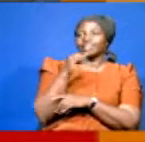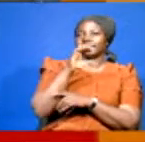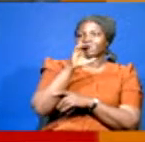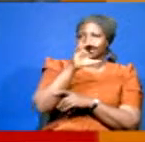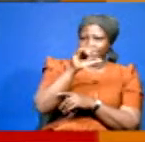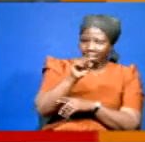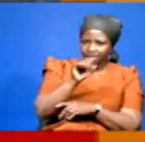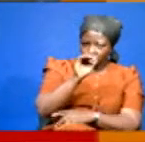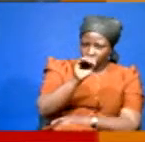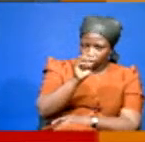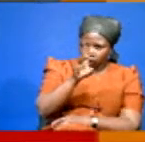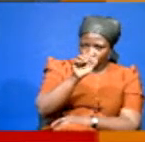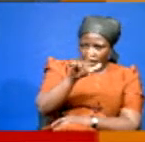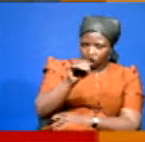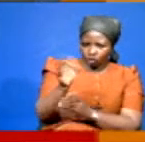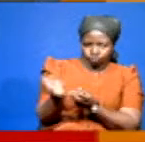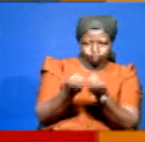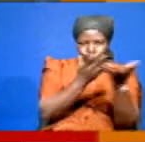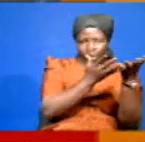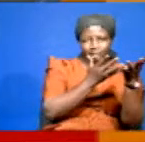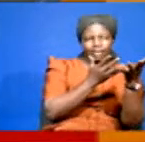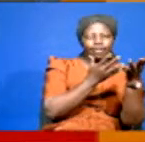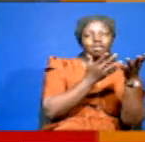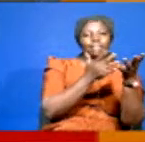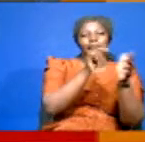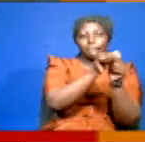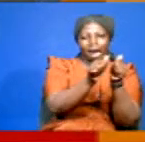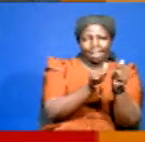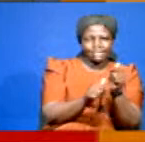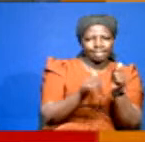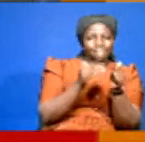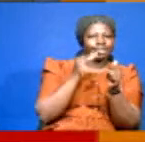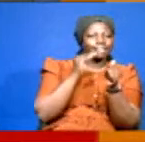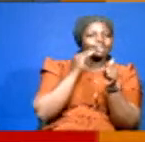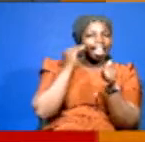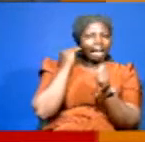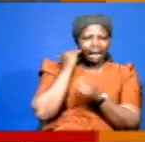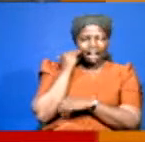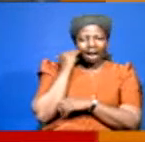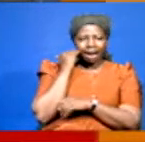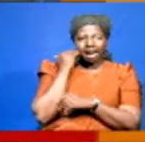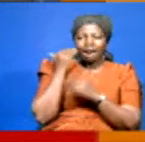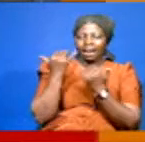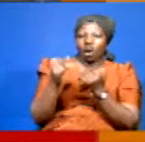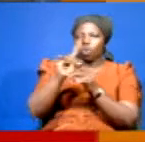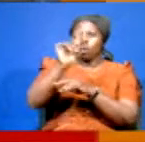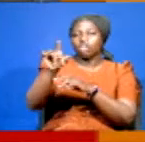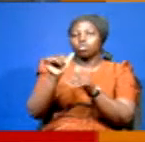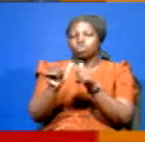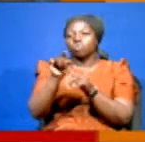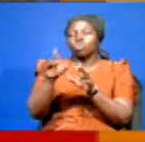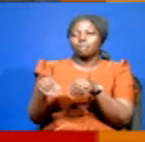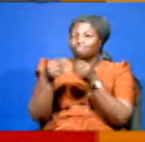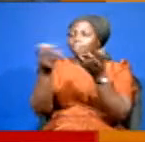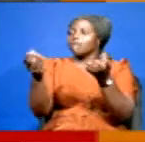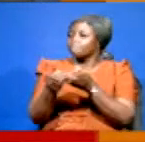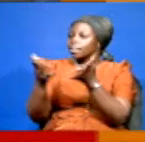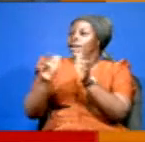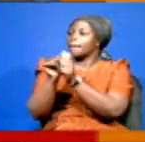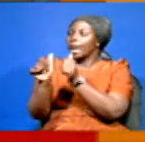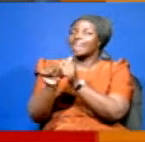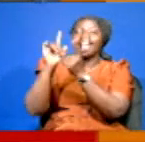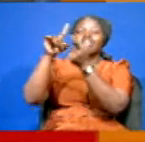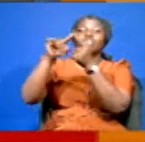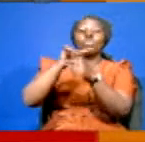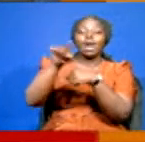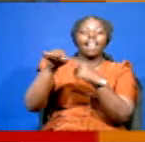ni kwamba utapeana mahindi kwa muda gani? Kwa sababu ukimpa mtu mahindi leo, kwa mfano useme umpa hata